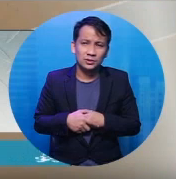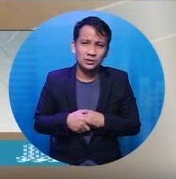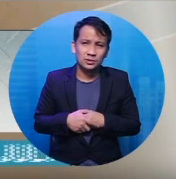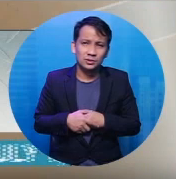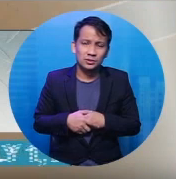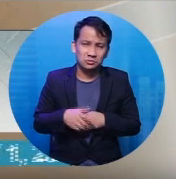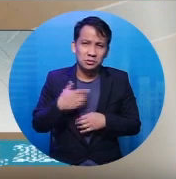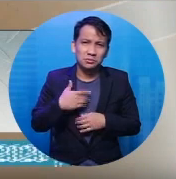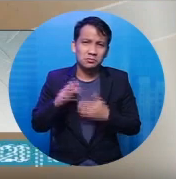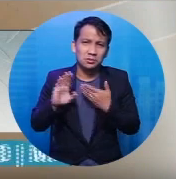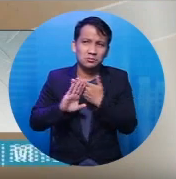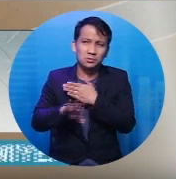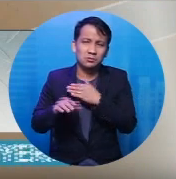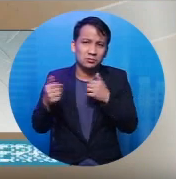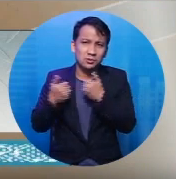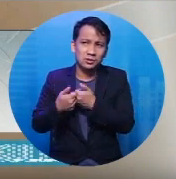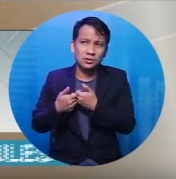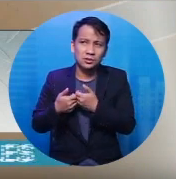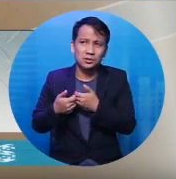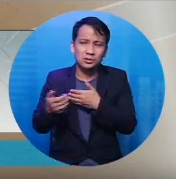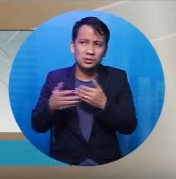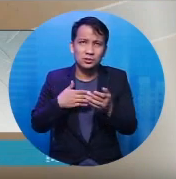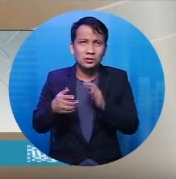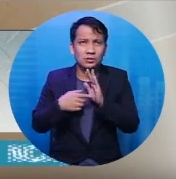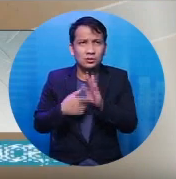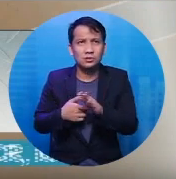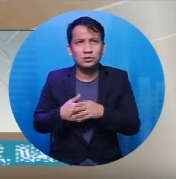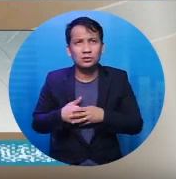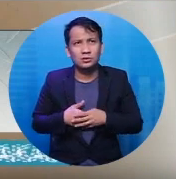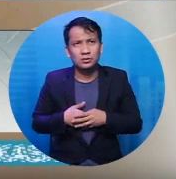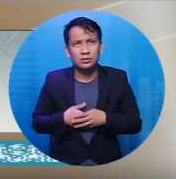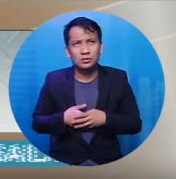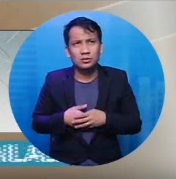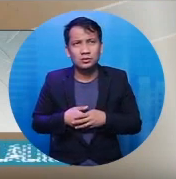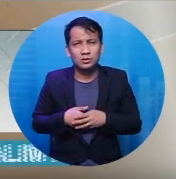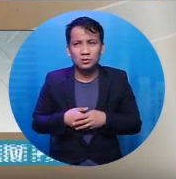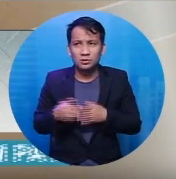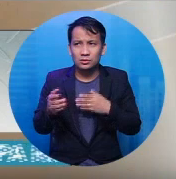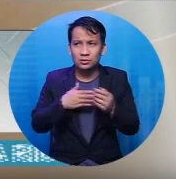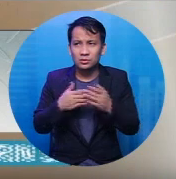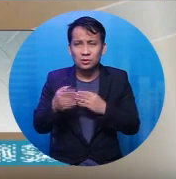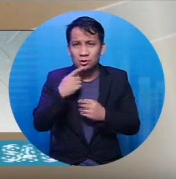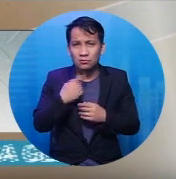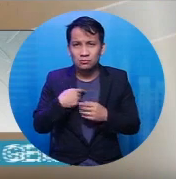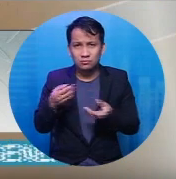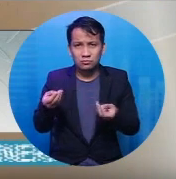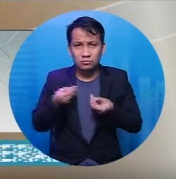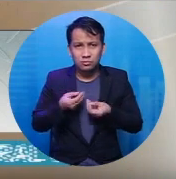magbalik lang kami. Kaya iniipit niya ako. Kaya nga po, ba't kayo nagkahiwalay?